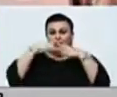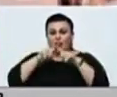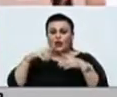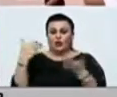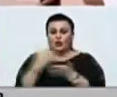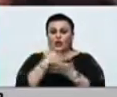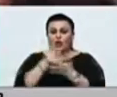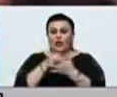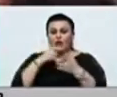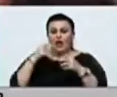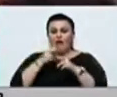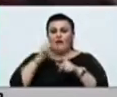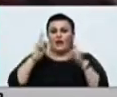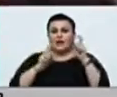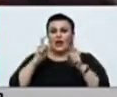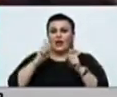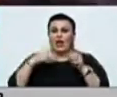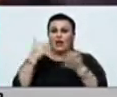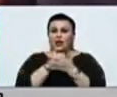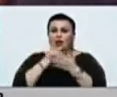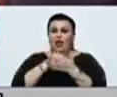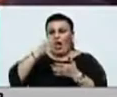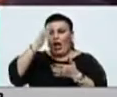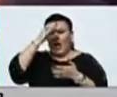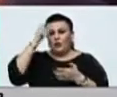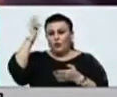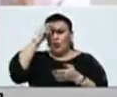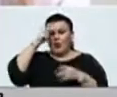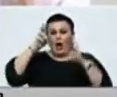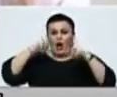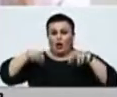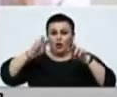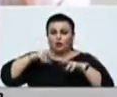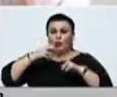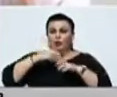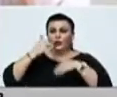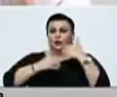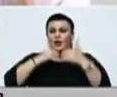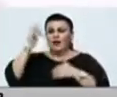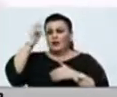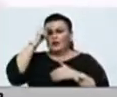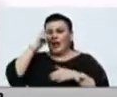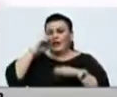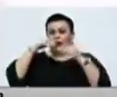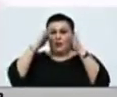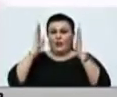sənaye nümunələrinin elmi cəhətdən öyrənilməsi və araşdırılması, bu istiqamətdə təhsil müəssisələri ilə